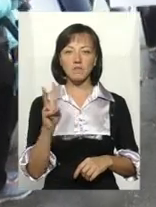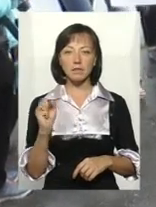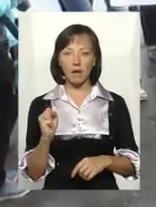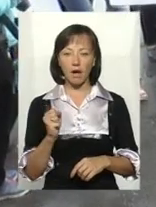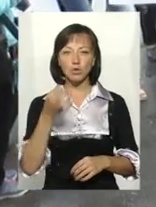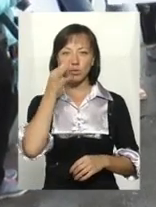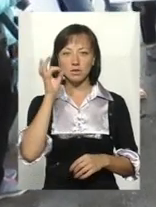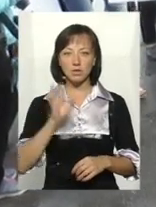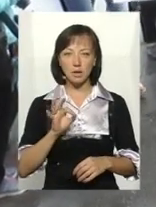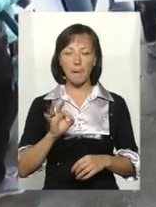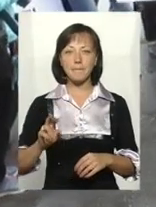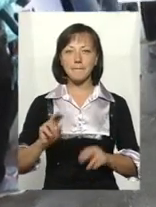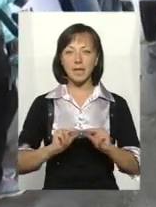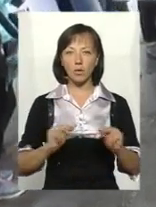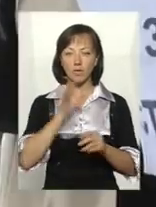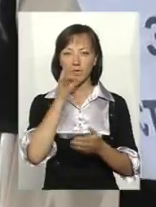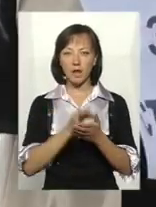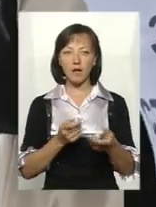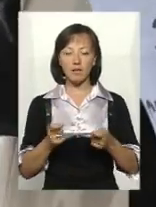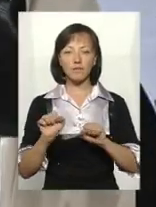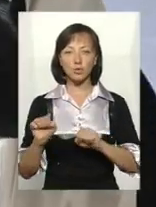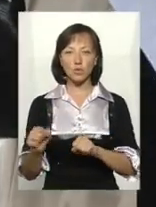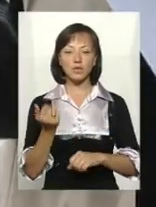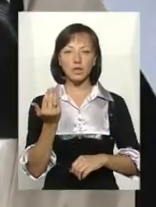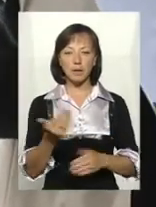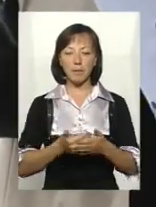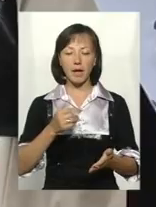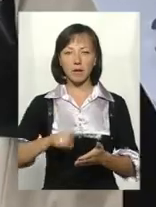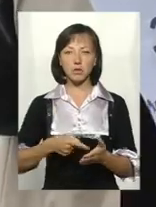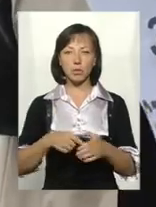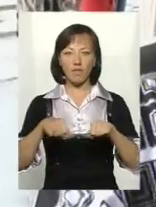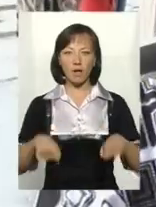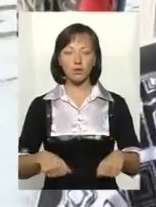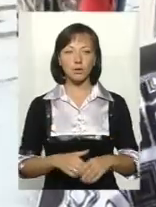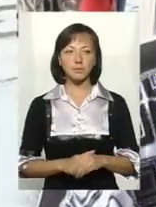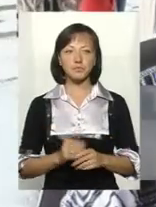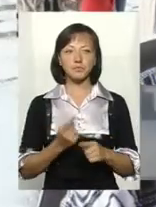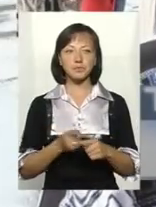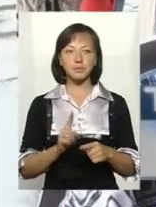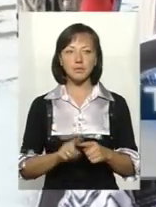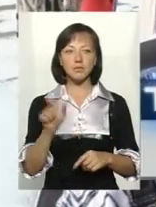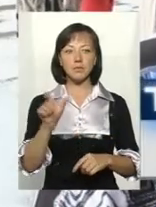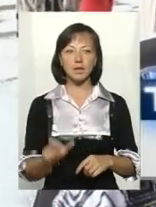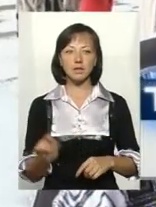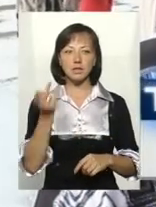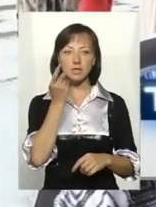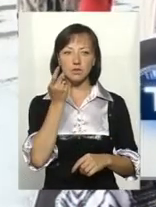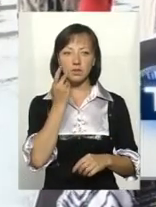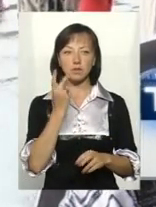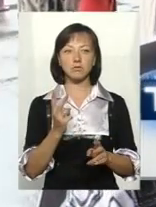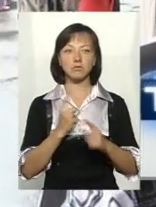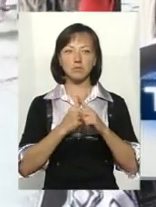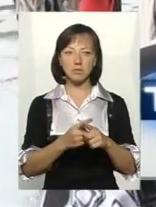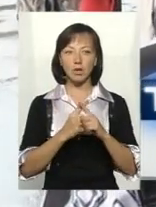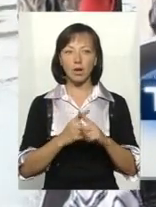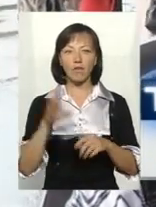і відповідальний керівник. А тому будуть відстоювати її перед міською владою. Це людина, яка завжди йде на зустріч, вона вислухає,